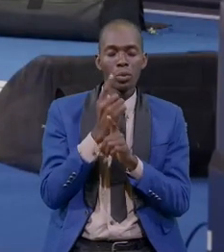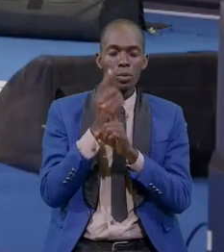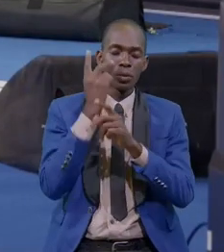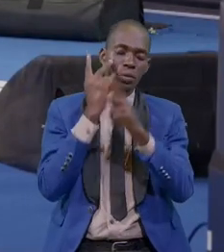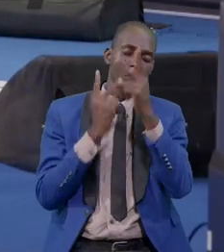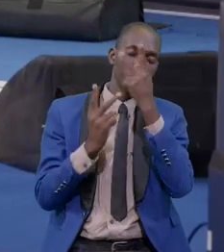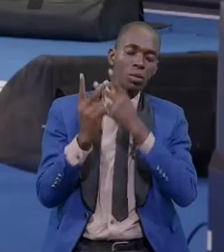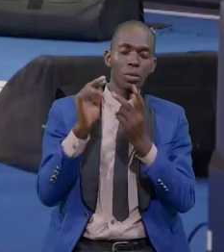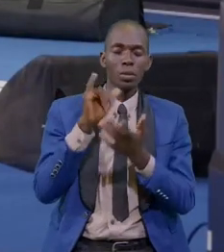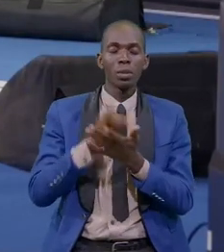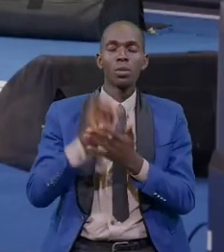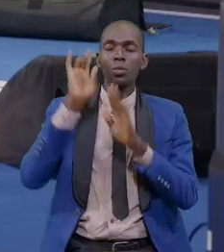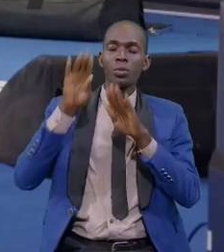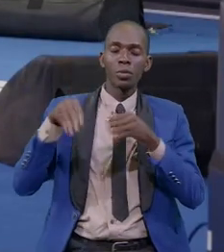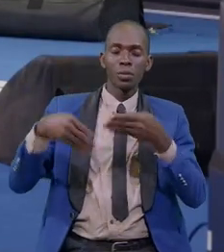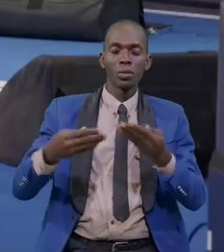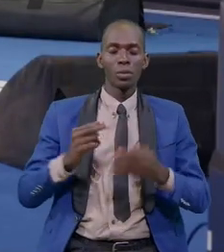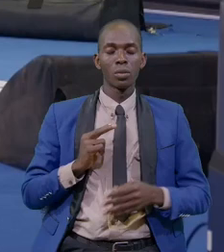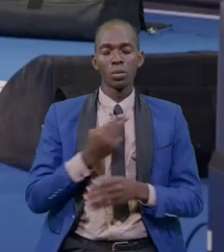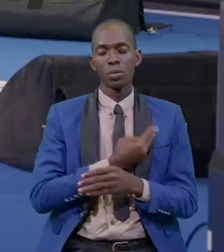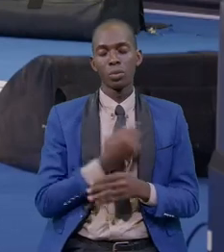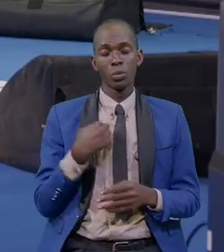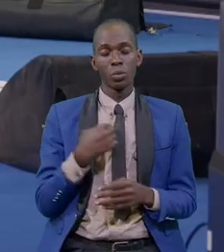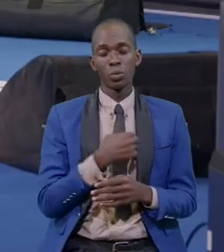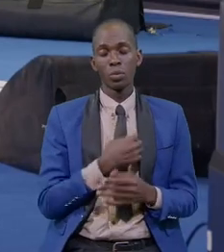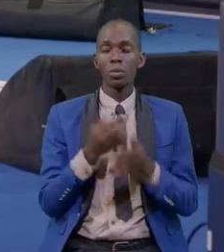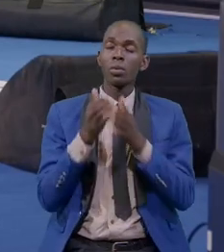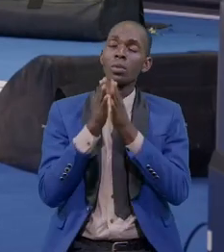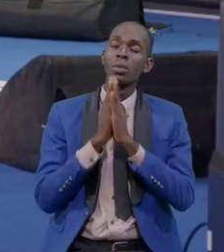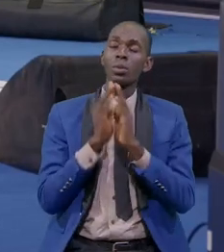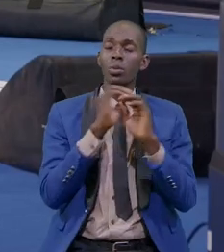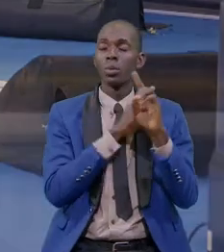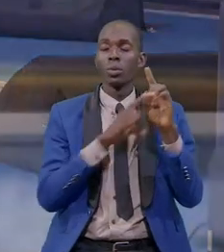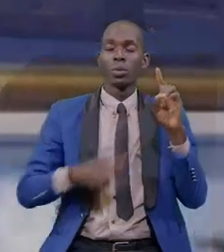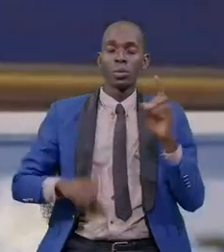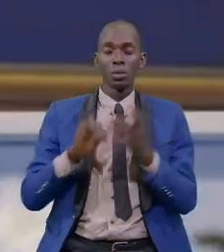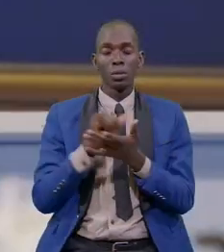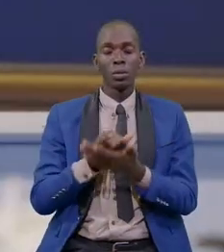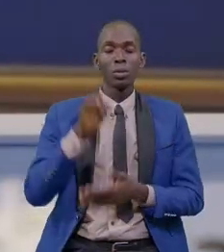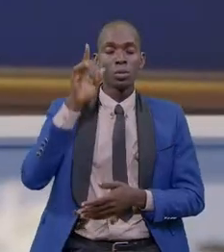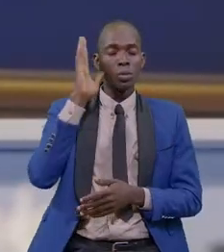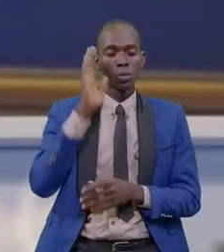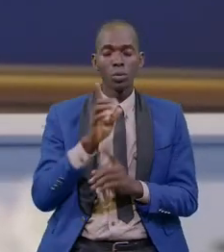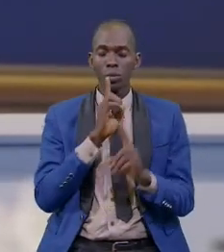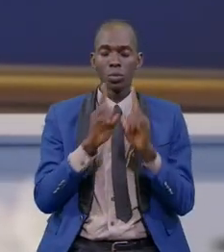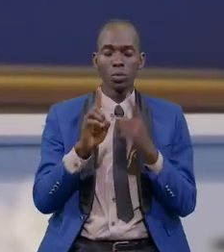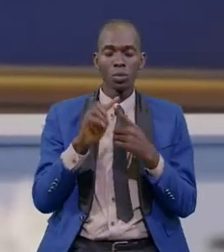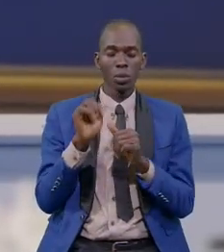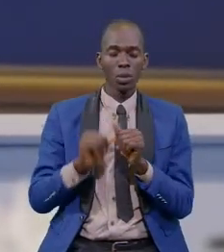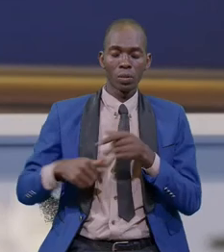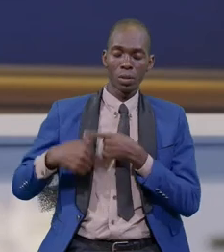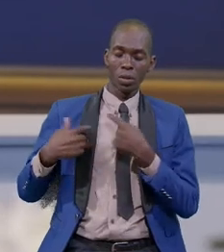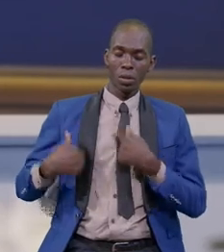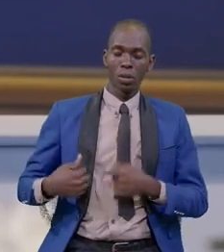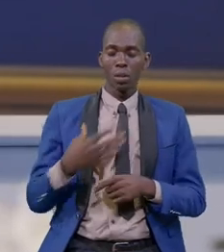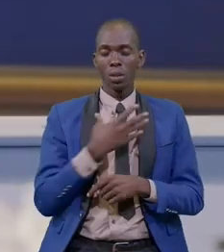appropriée que tu nous as donnée. Nous demandons, Seigneur, que tu parles à chaque cœur et que tu